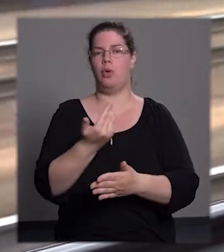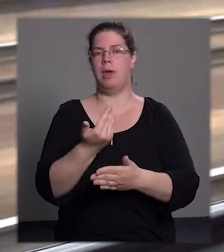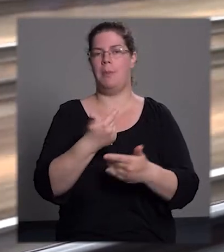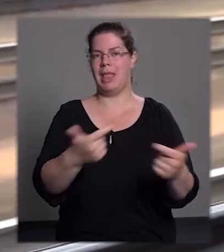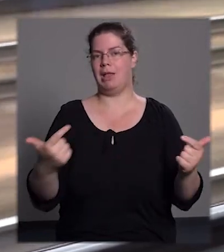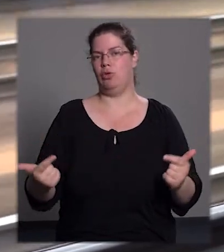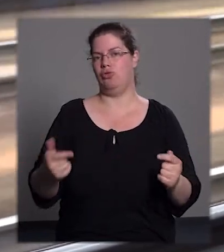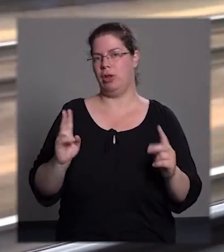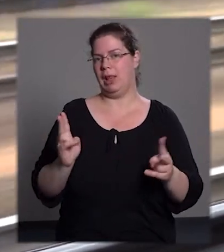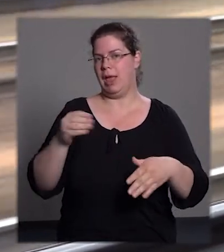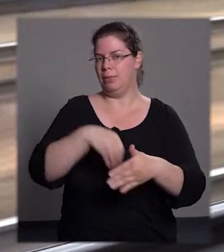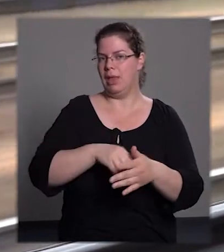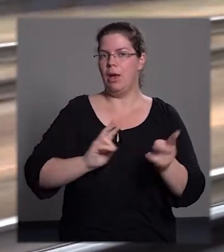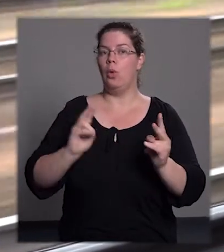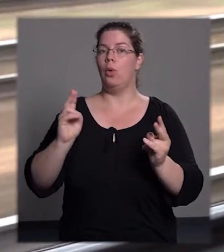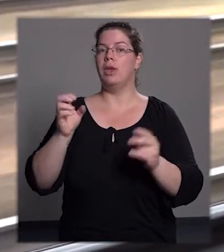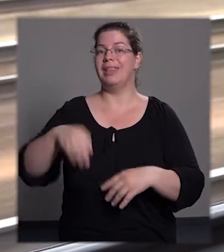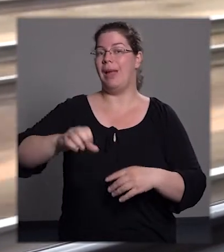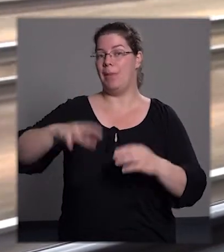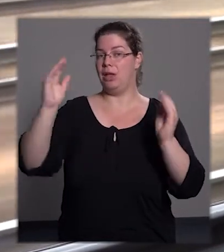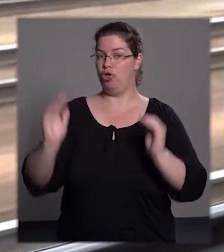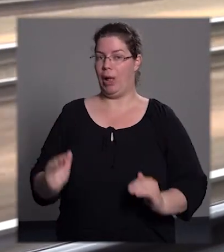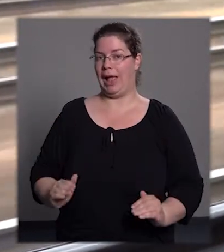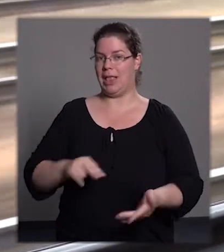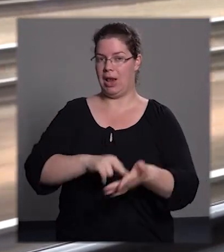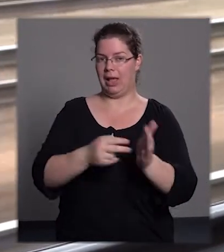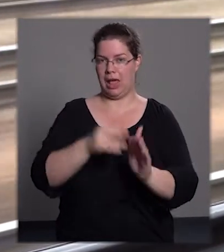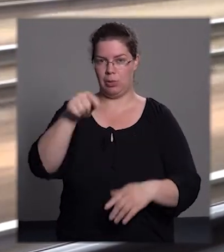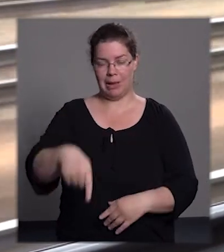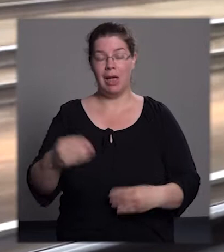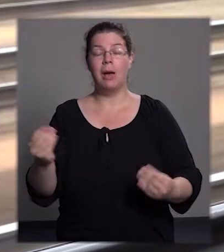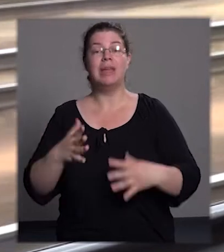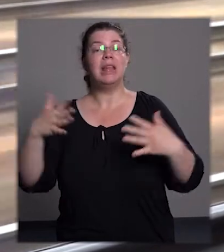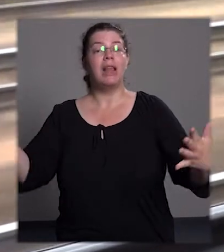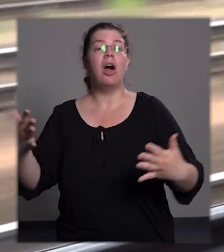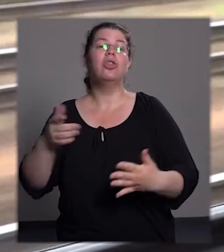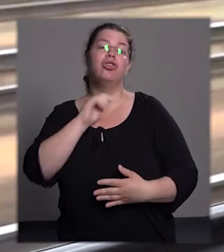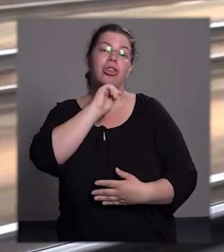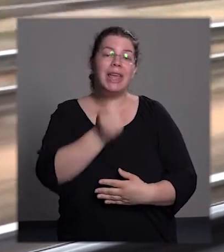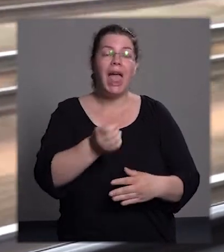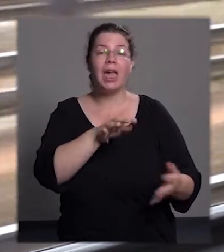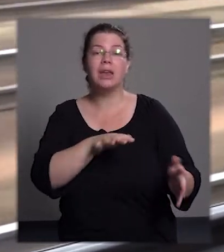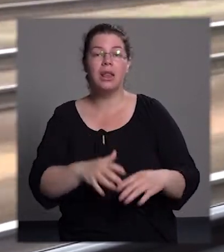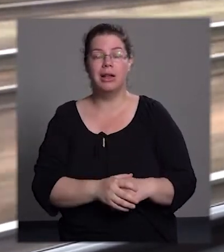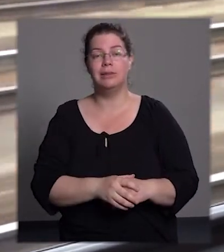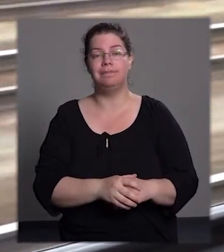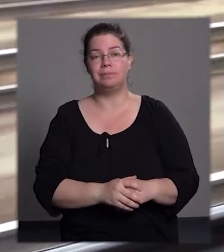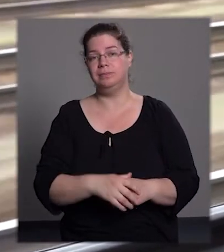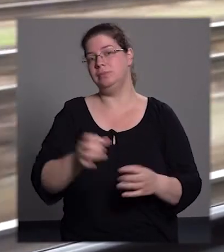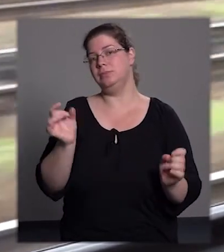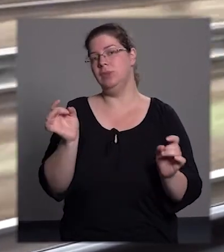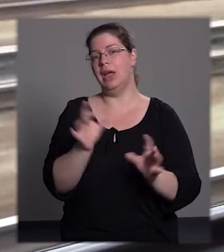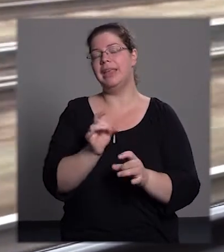lehetőségek lehetnek abban, hogy csökkenjen a szemét a kerületben. Ami nagy siker talán, hogy a